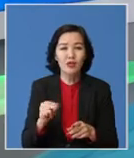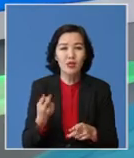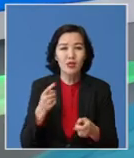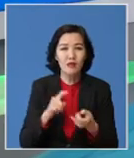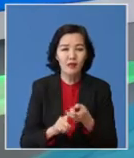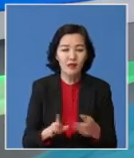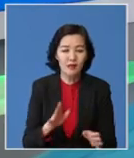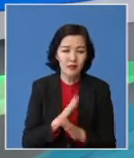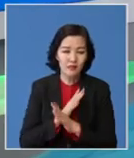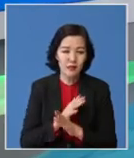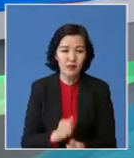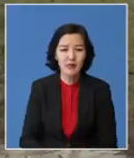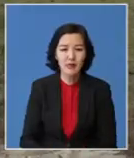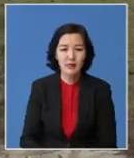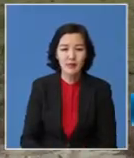и смерть.